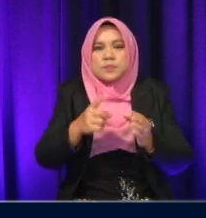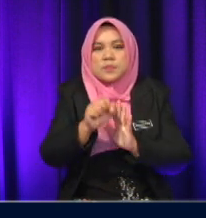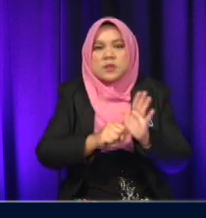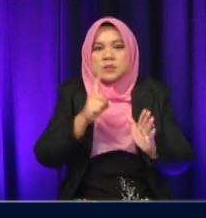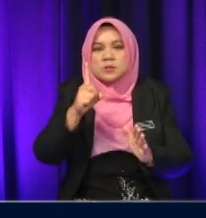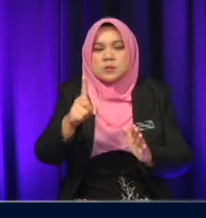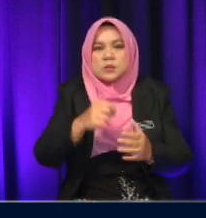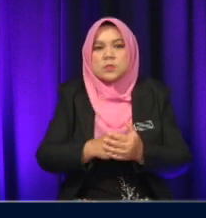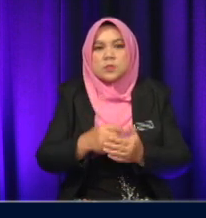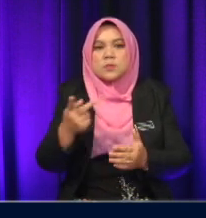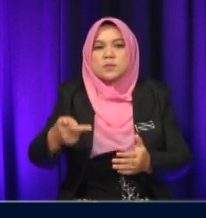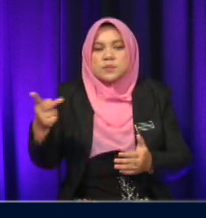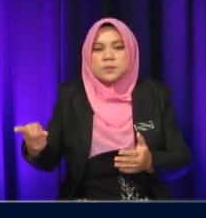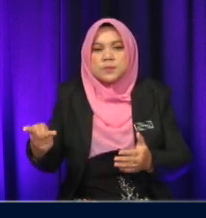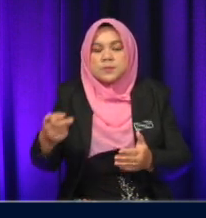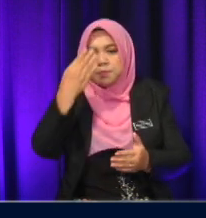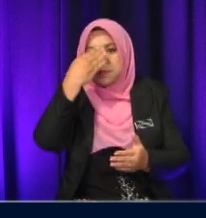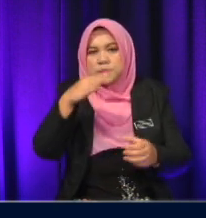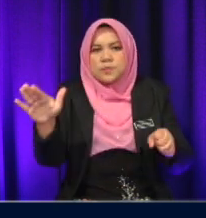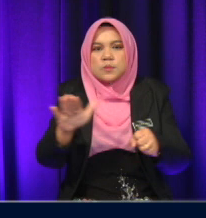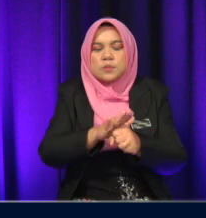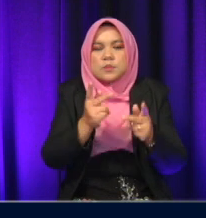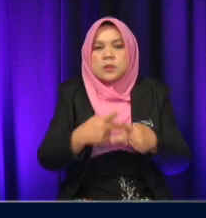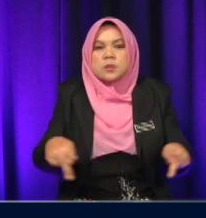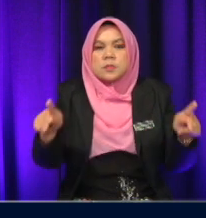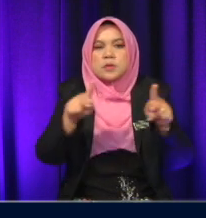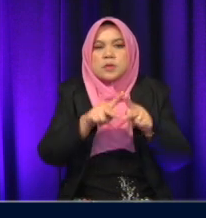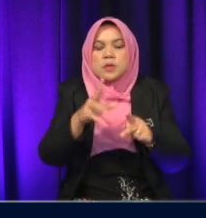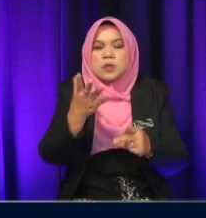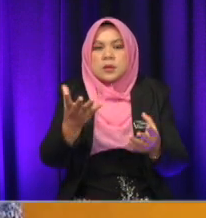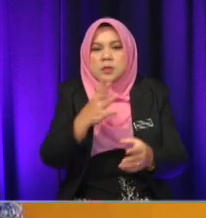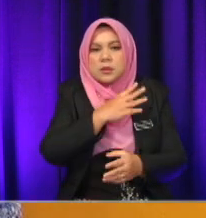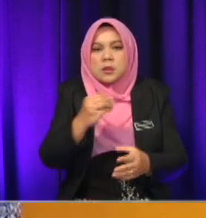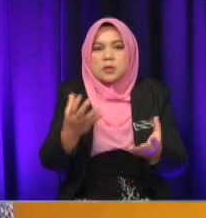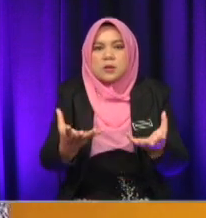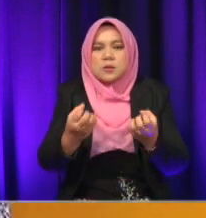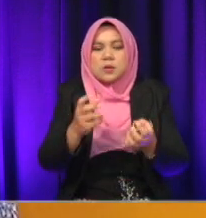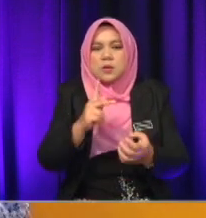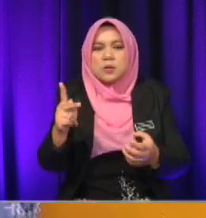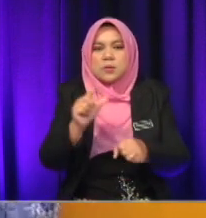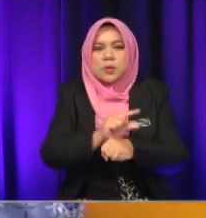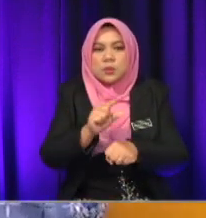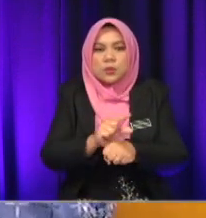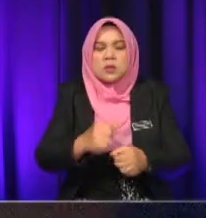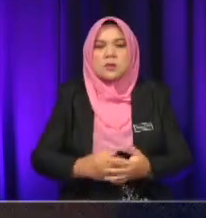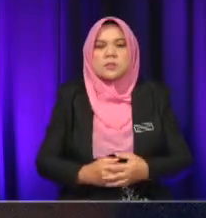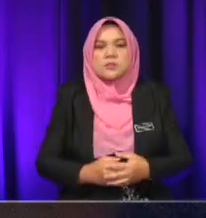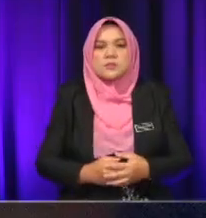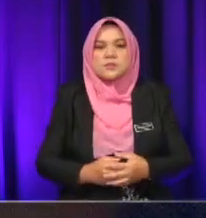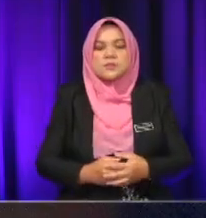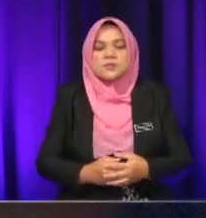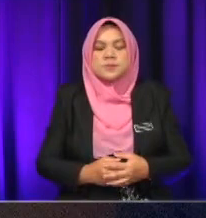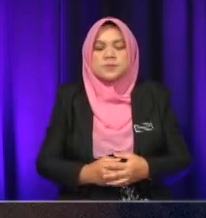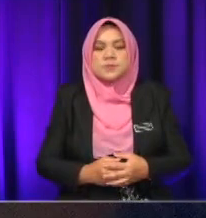sesuatu produk bagi memenuhi keperluan dan kehendak pengguna. Okey, faham tak kat situ? Faham setakat ini